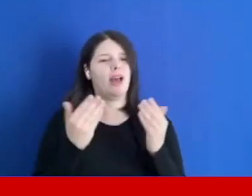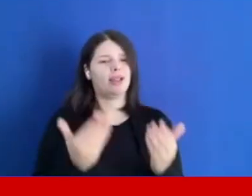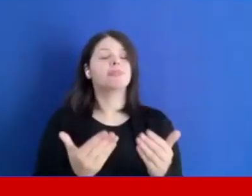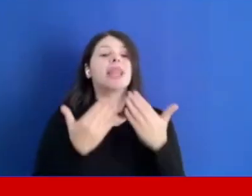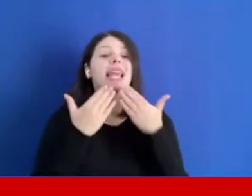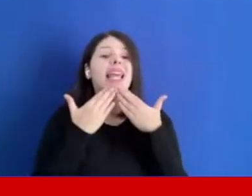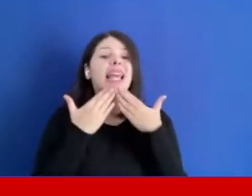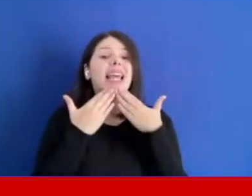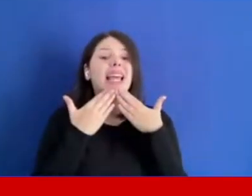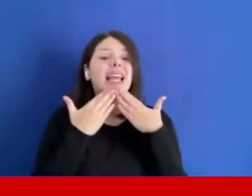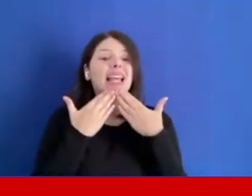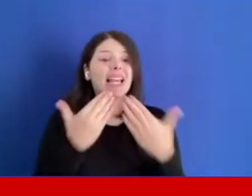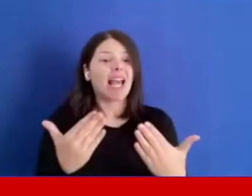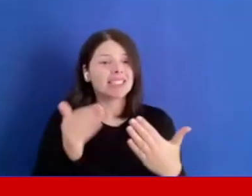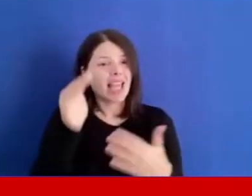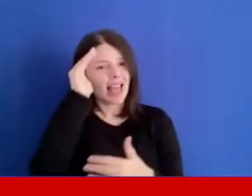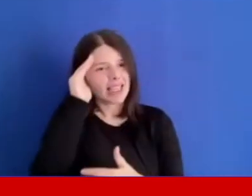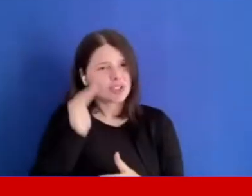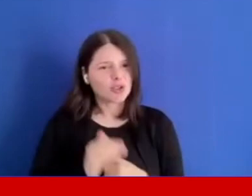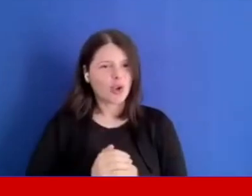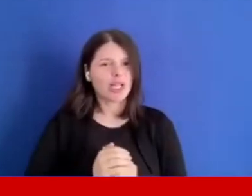Grazie per l'attenzione.